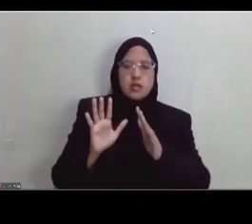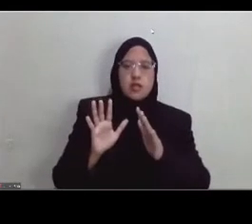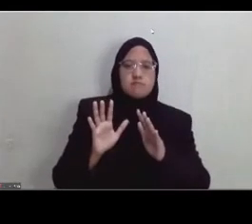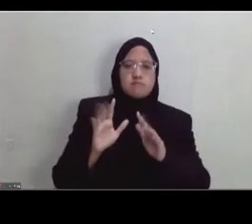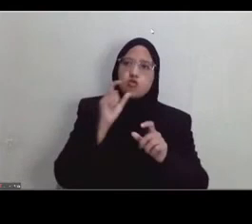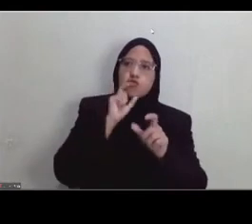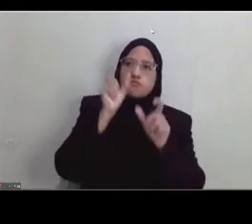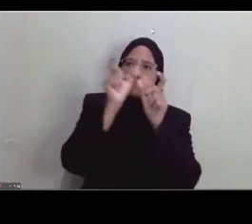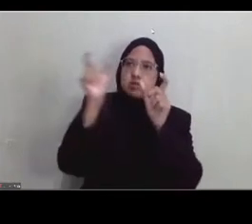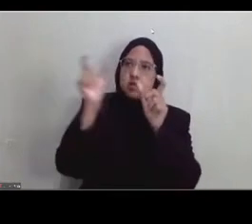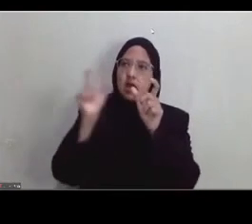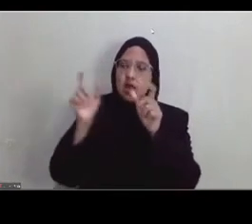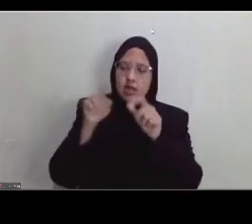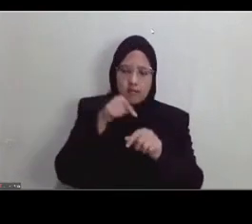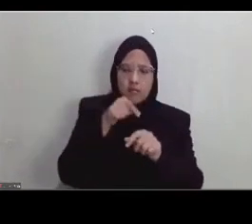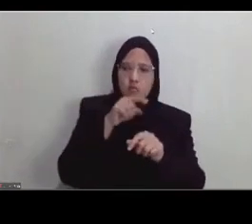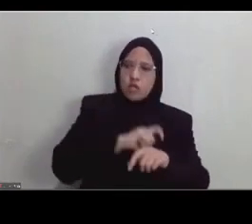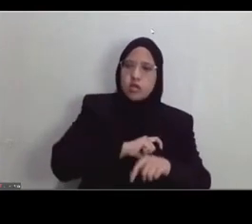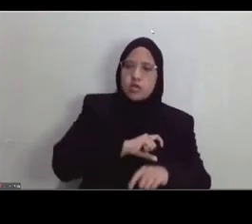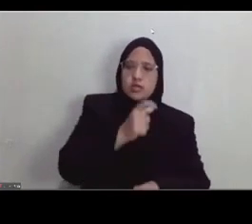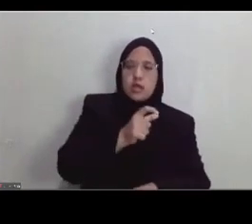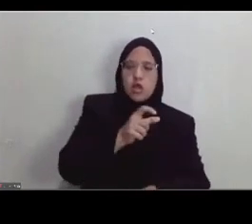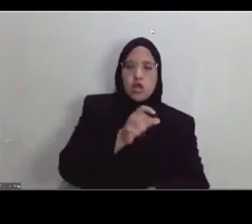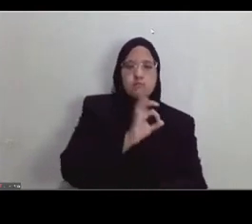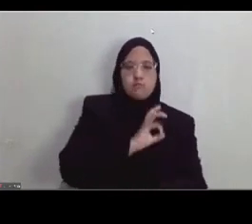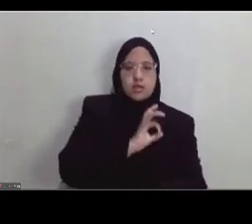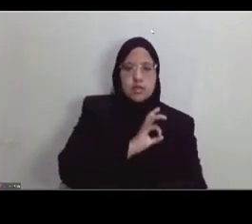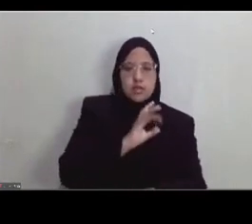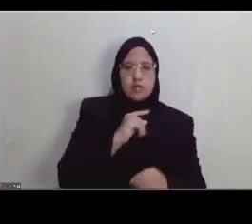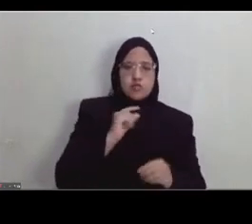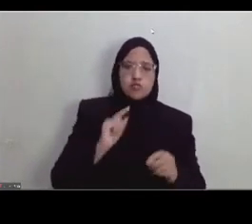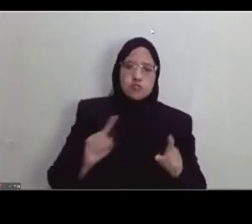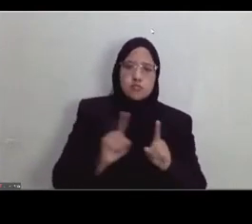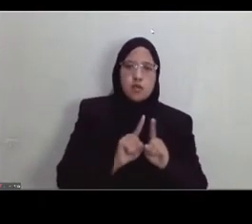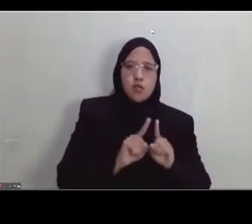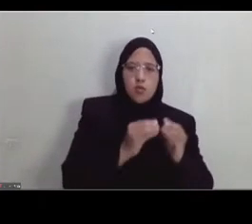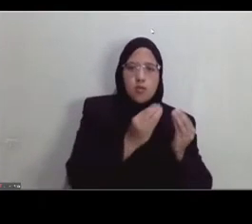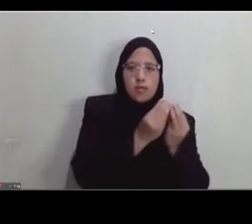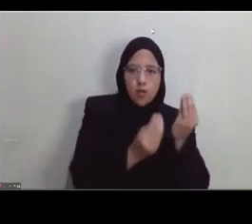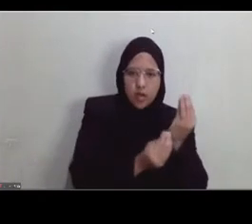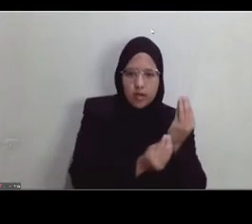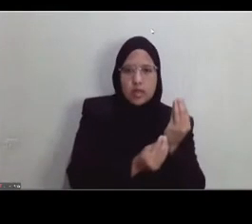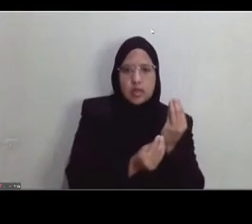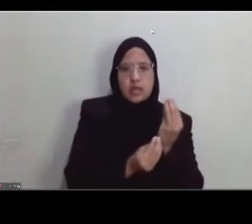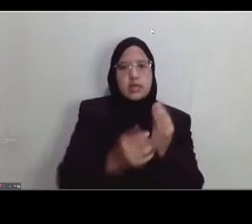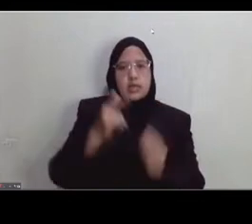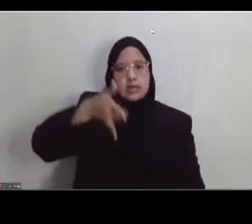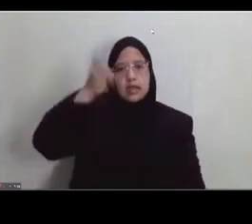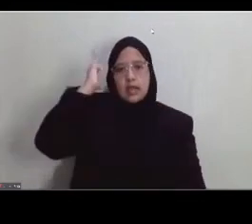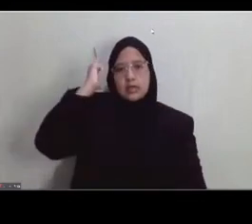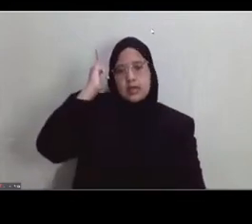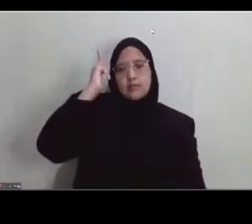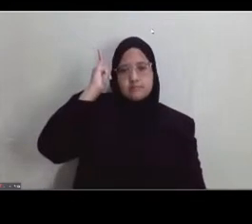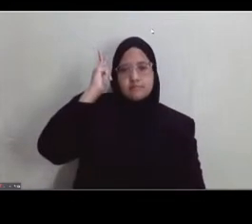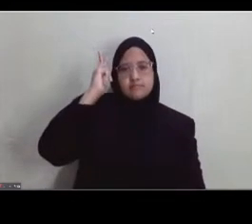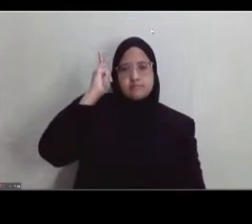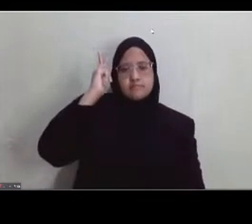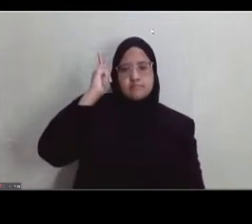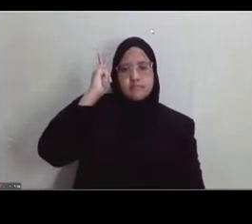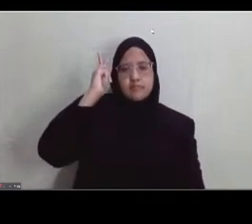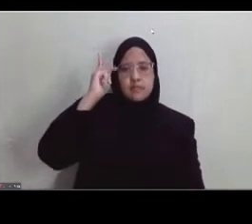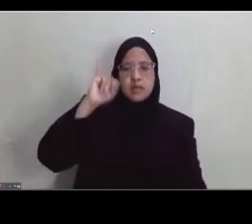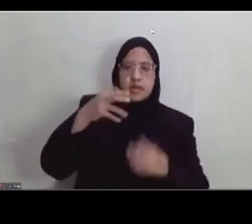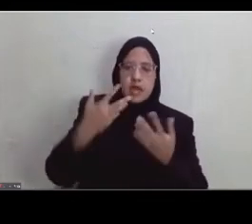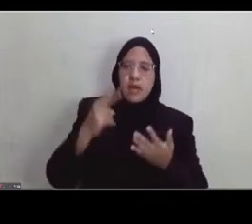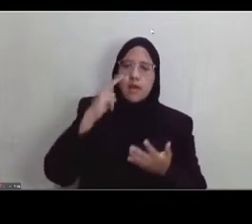presiden mendampingi calon presiden Ganjar pranowo dalam hal ini pelapor hanya mengutip pemberitaan yang memuat pernyataan